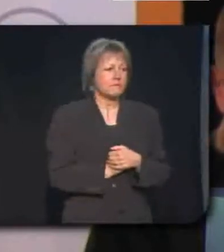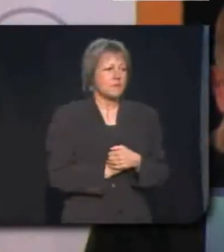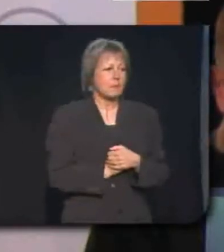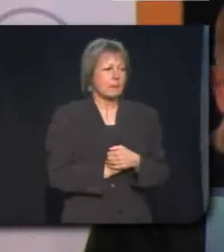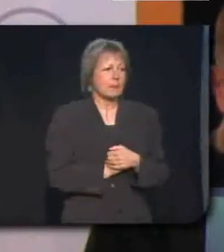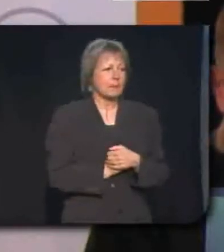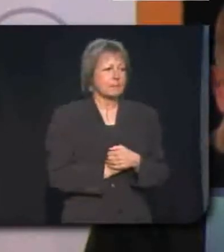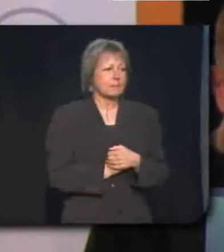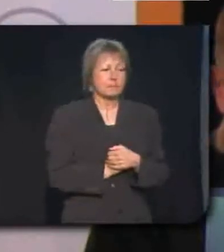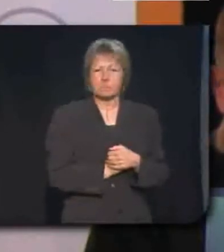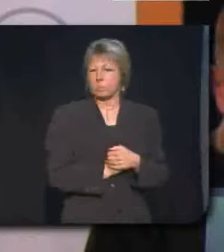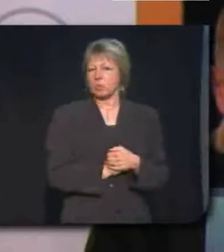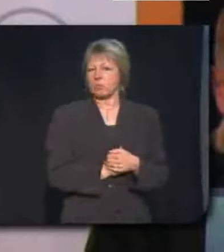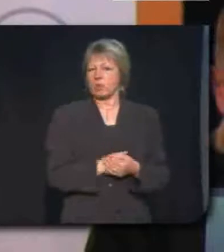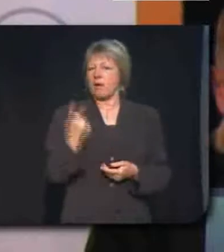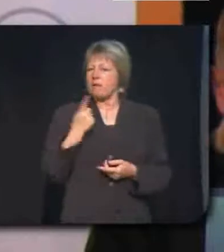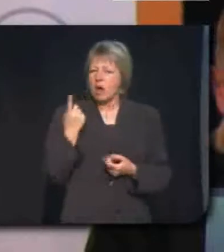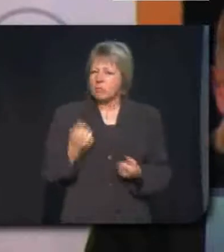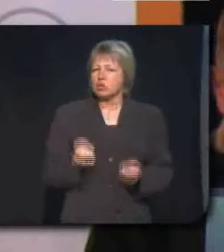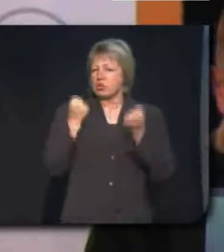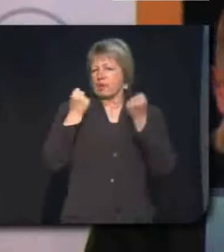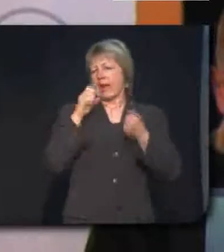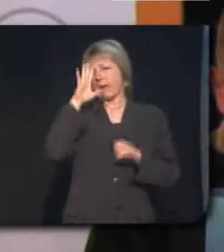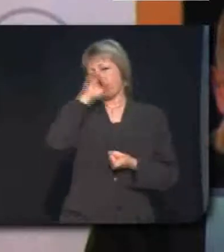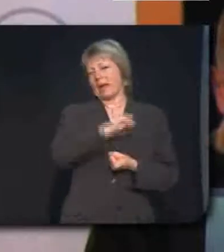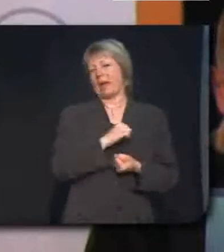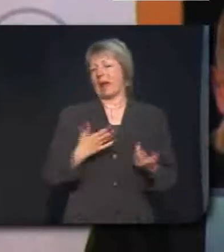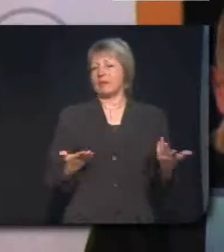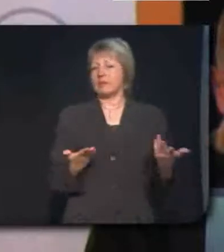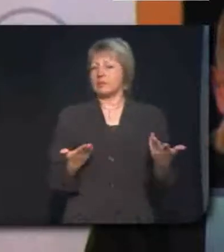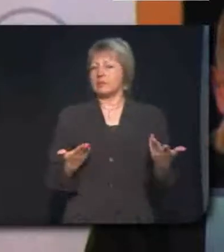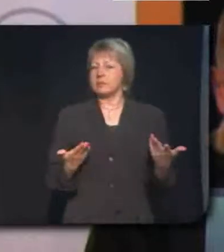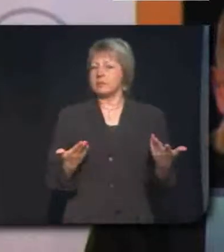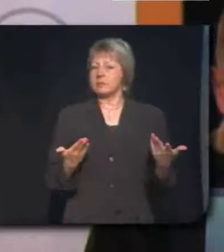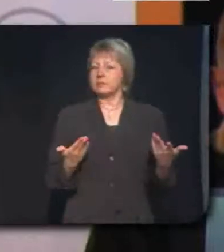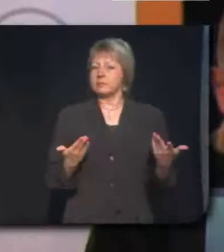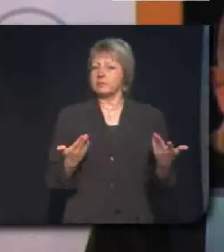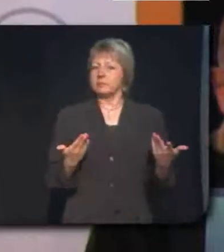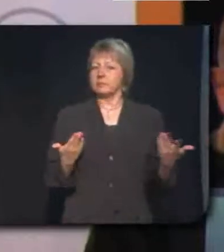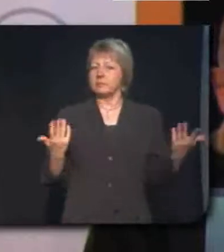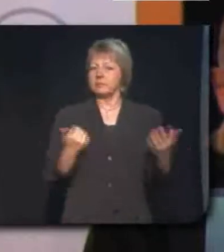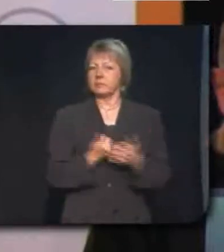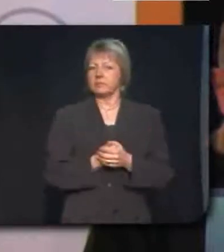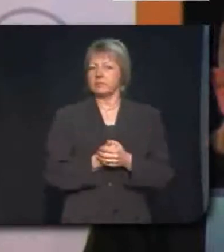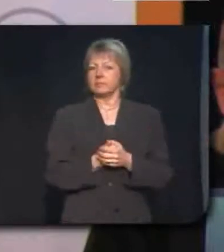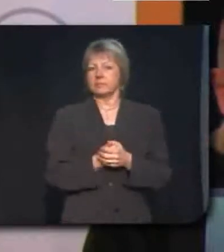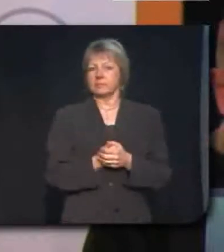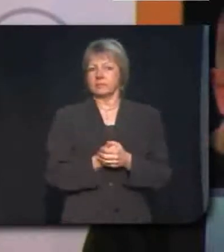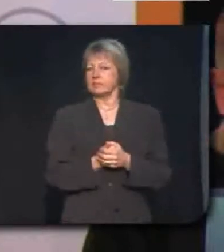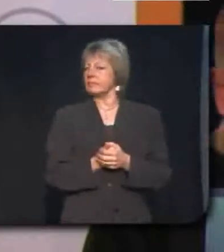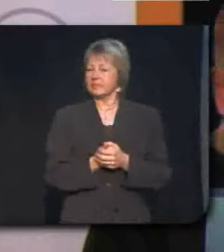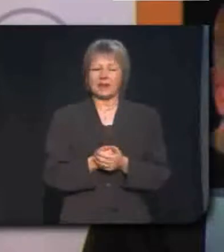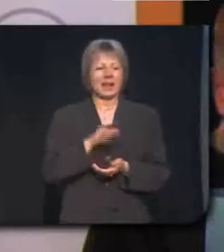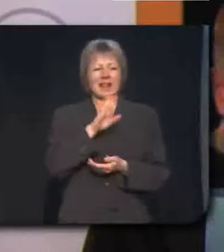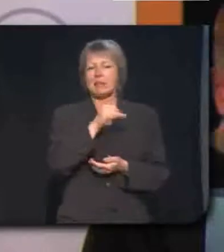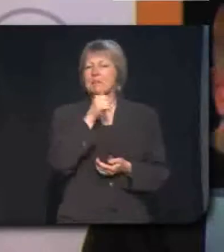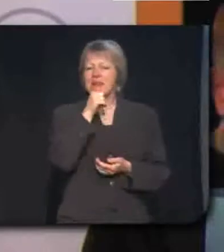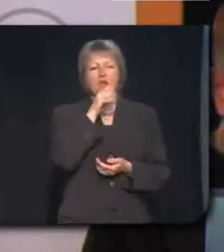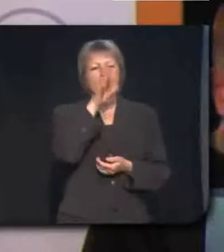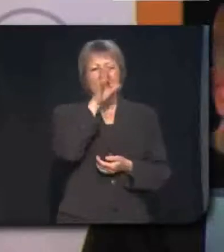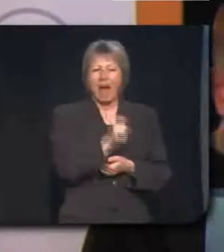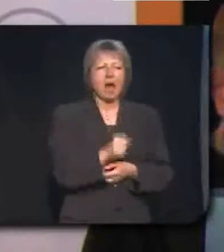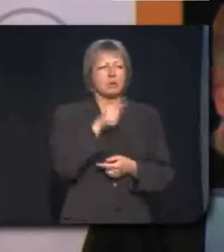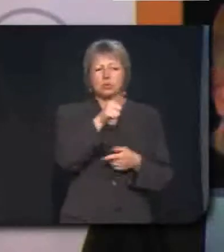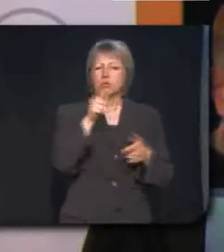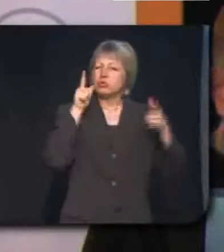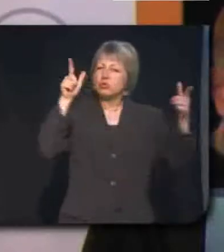ich weiß nicht was daran so schwer ist zu verstehen dass es dein Mikro ist aus ich verstehe dich nicht selbst wenn du so